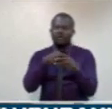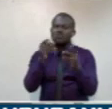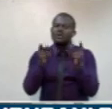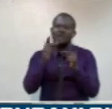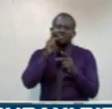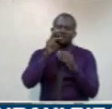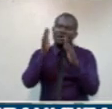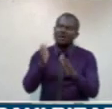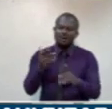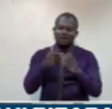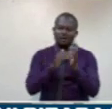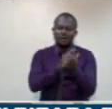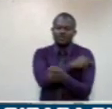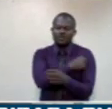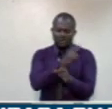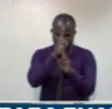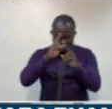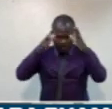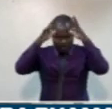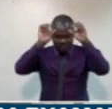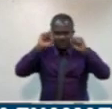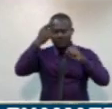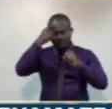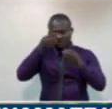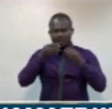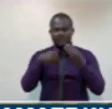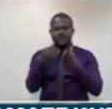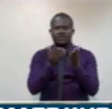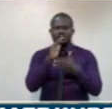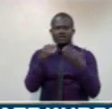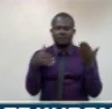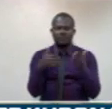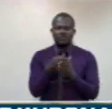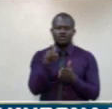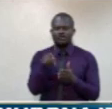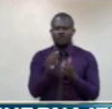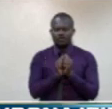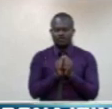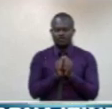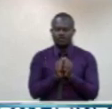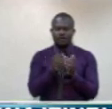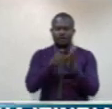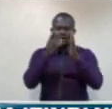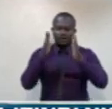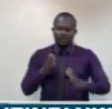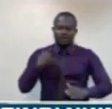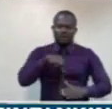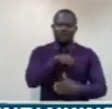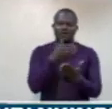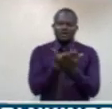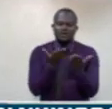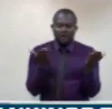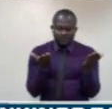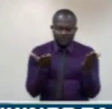magendo kandi hari bitaro umukuru w'igihugu yaduhaye bitanga serivisi zose umurwayi yakenera. Ku bari rw'abaganga icyo twabasabye